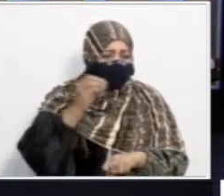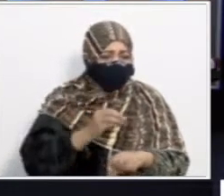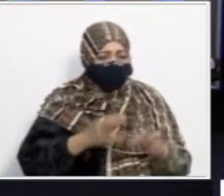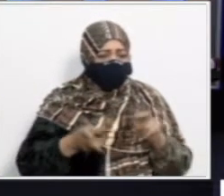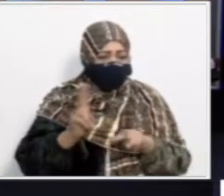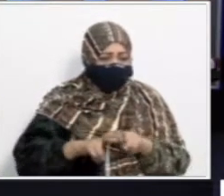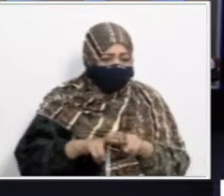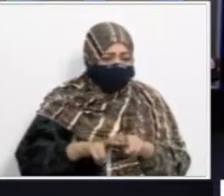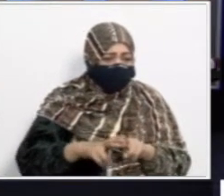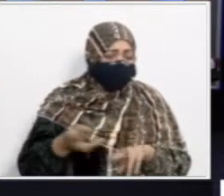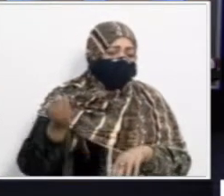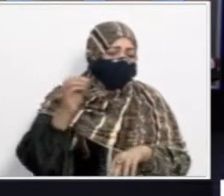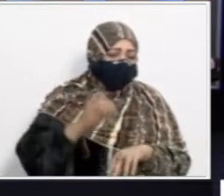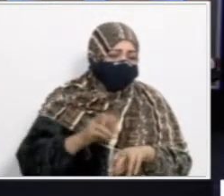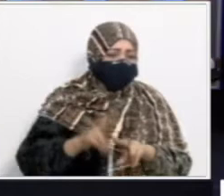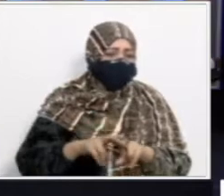الصحيح هيك قال في الخطبه.